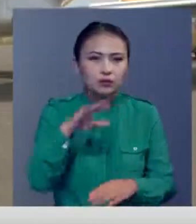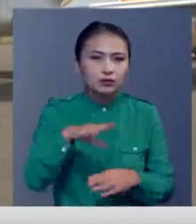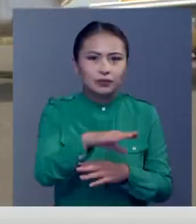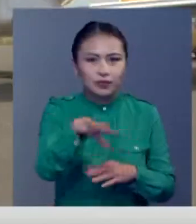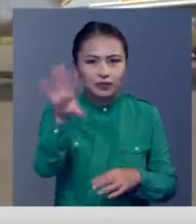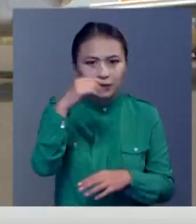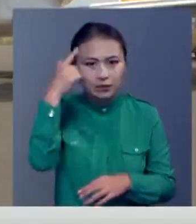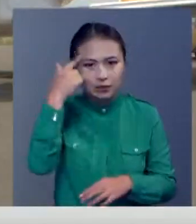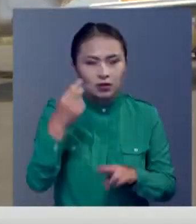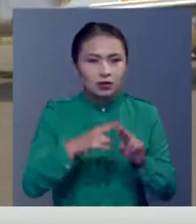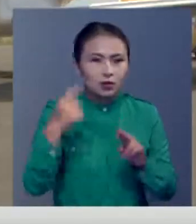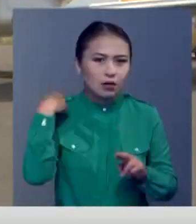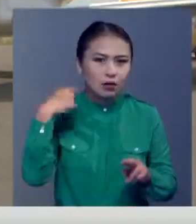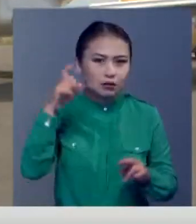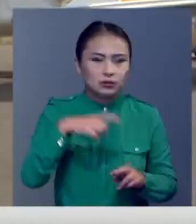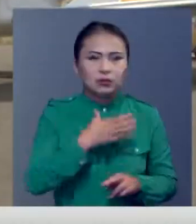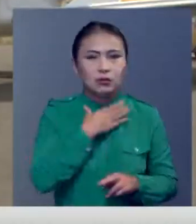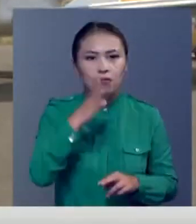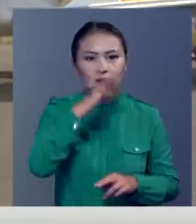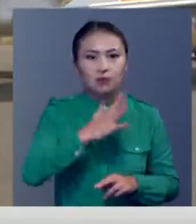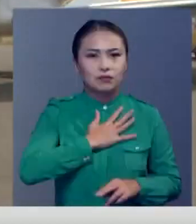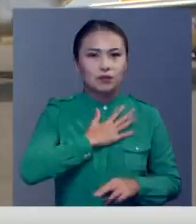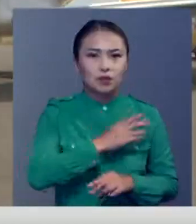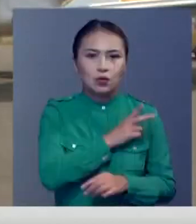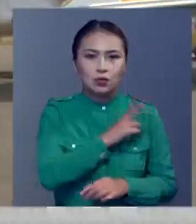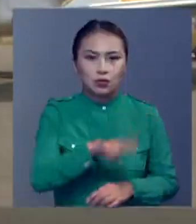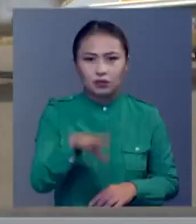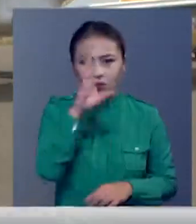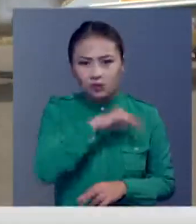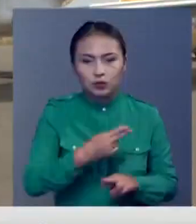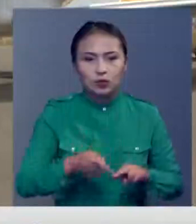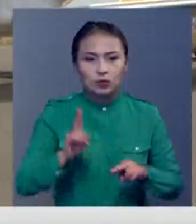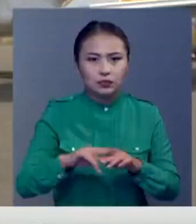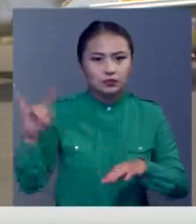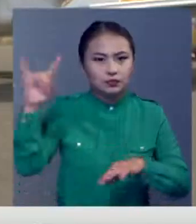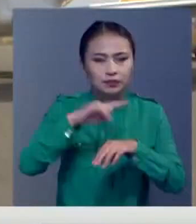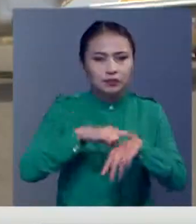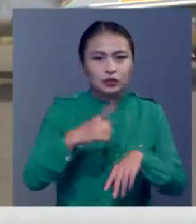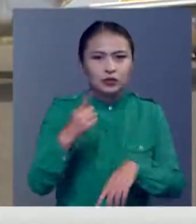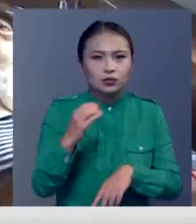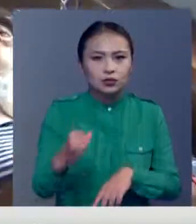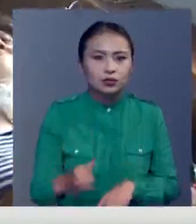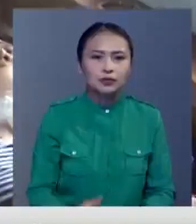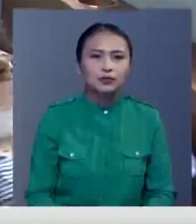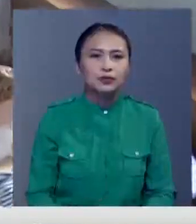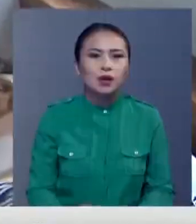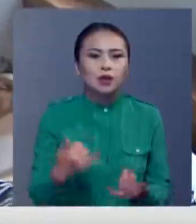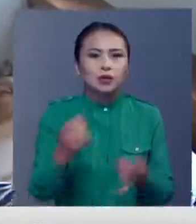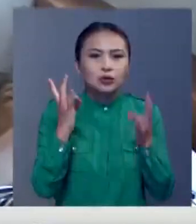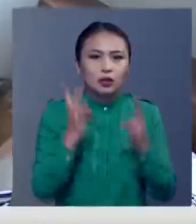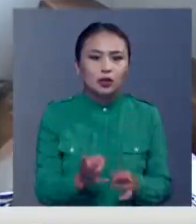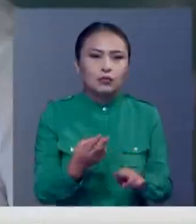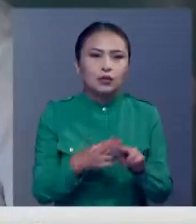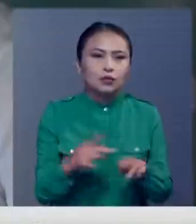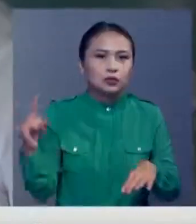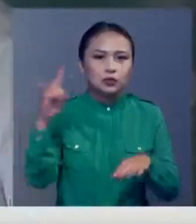да белгілі. Мойнынан жарақат алған адам тұншығып қалу әбден мүмкін. Ал санитарлық авиацияның көмегімен 1 сағатта жетеміз. Жарақат алған адам